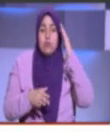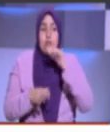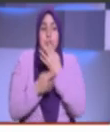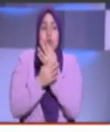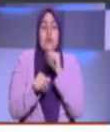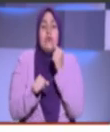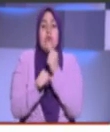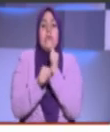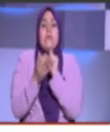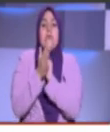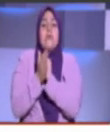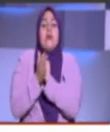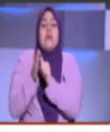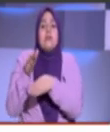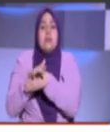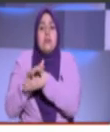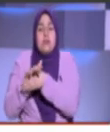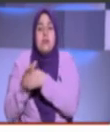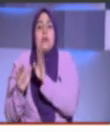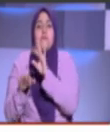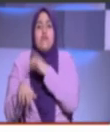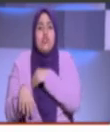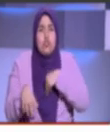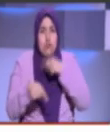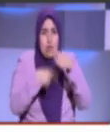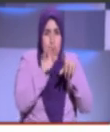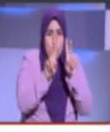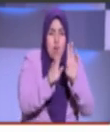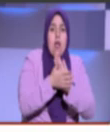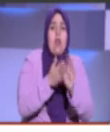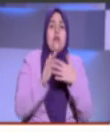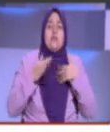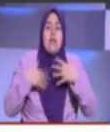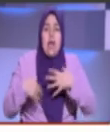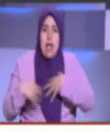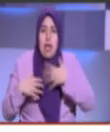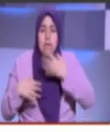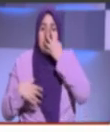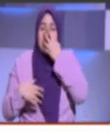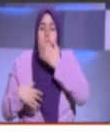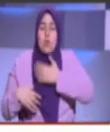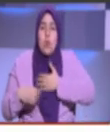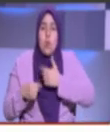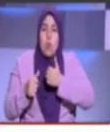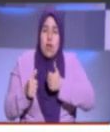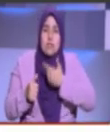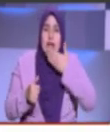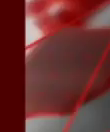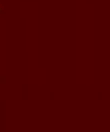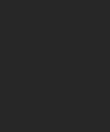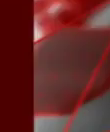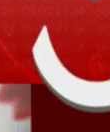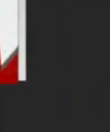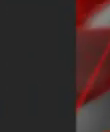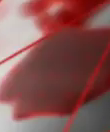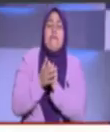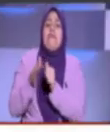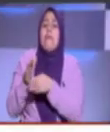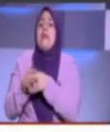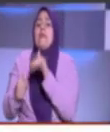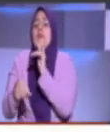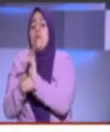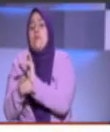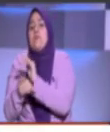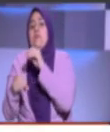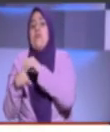منزله بالدقة، ولكن إلى منطقة تشيكرز، وهي منطقة في باكنهامشير، وهي منطقة ريفية،